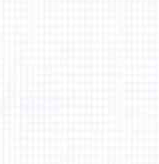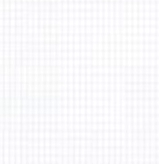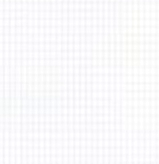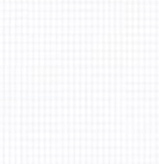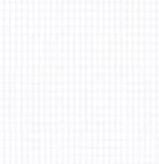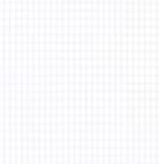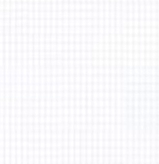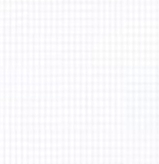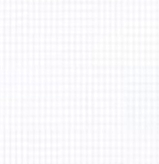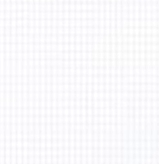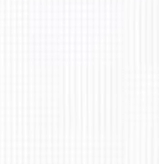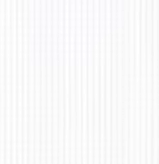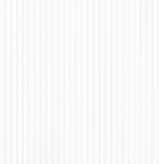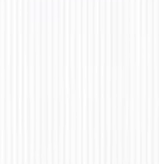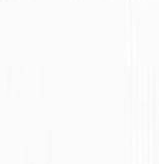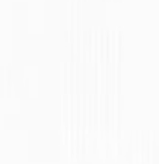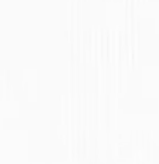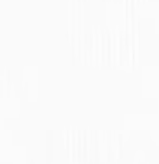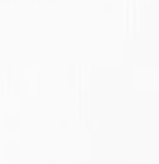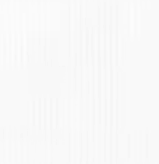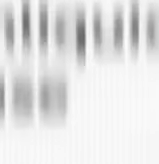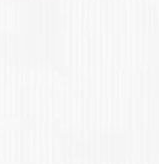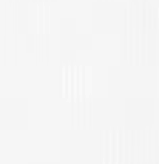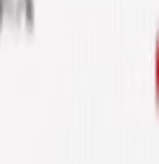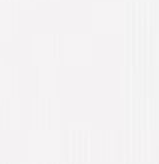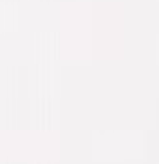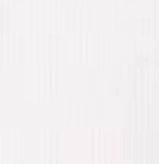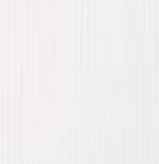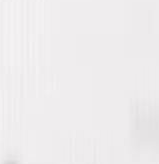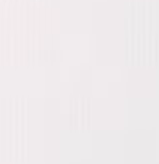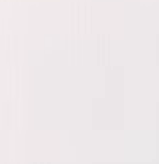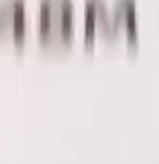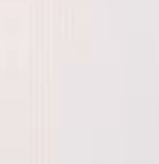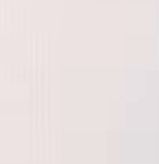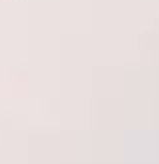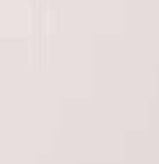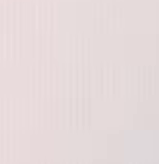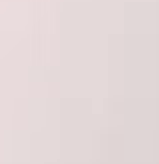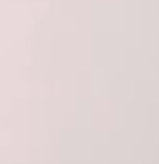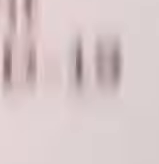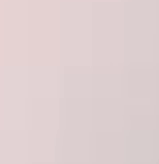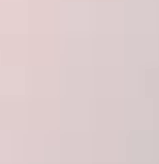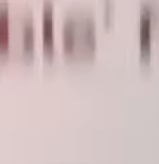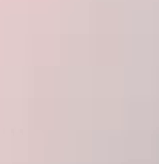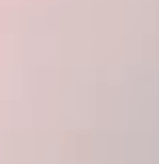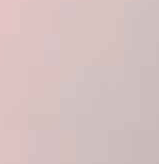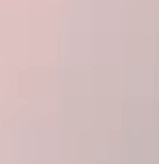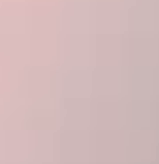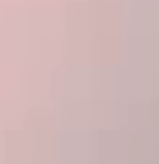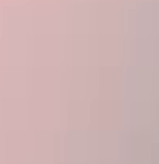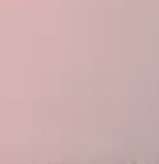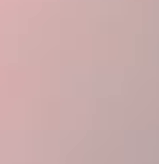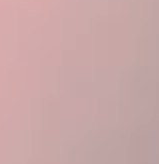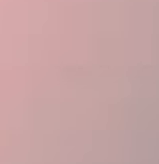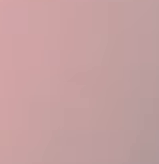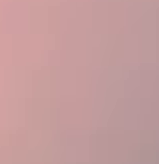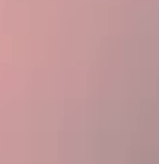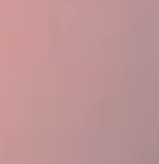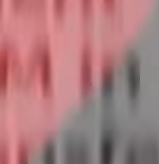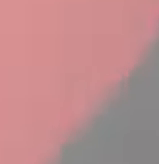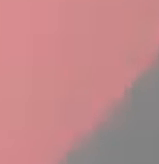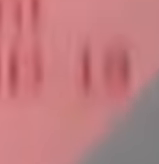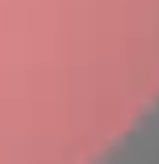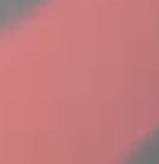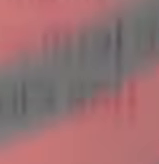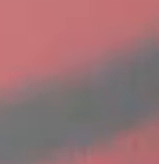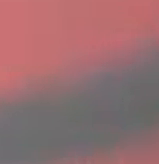para sa isang training center. Ilan lamang ito sa mga anomalya na nakita ng COA nitong nakaraang linggo.